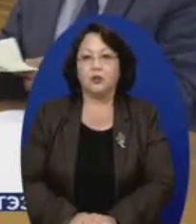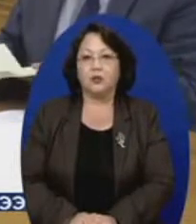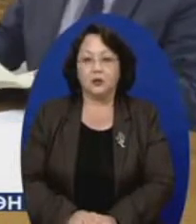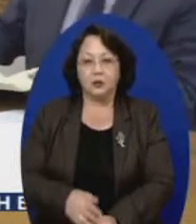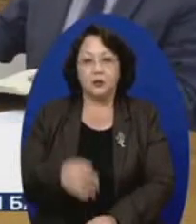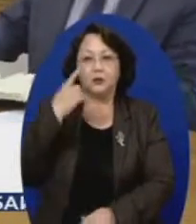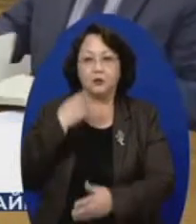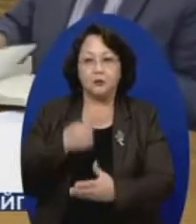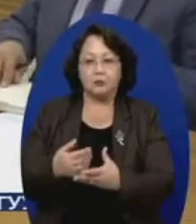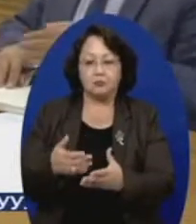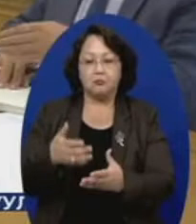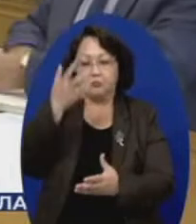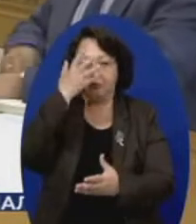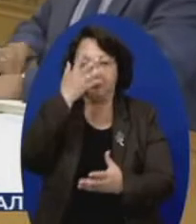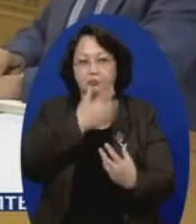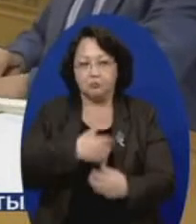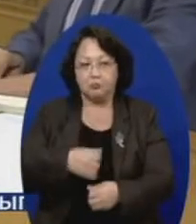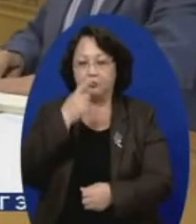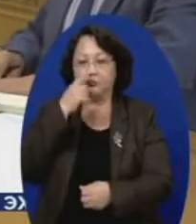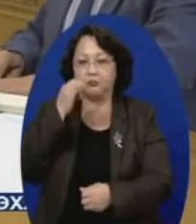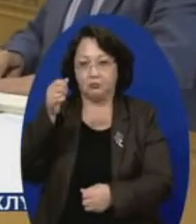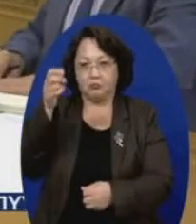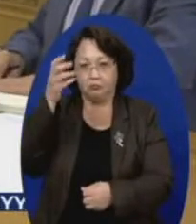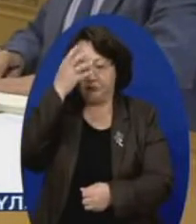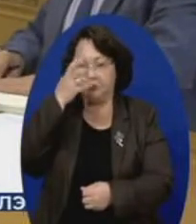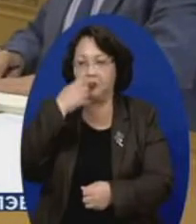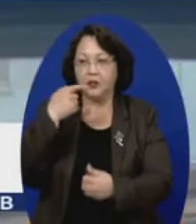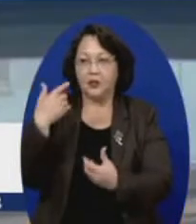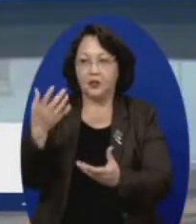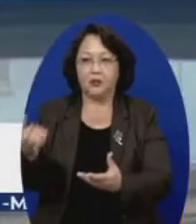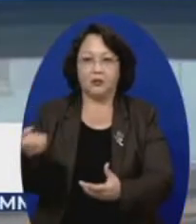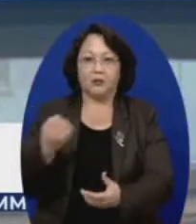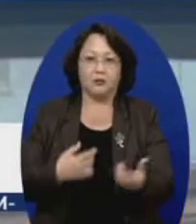Улсын ерөнхий сайдын сандыг засгийн газартаа уламжилж танилцуулахын элчин сайд нар илэрхийлсэн байна.